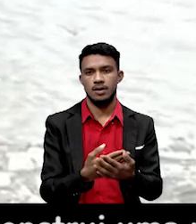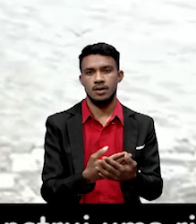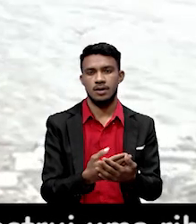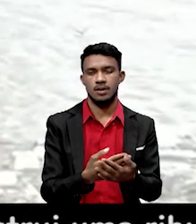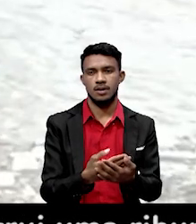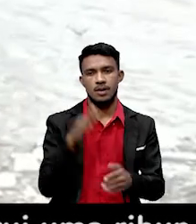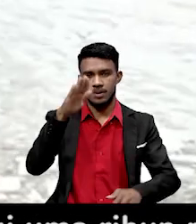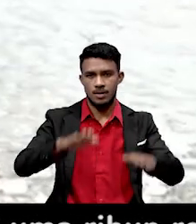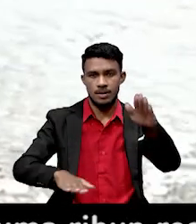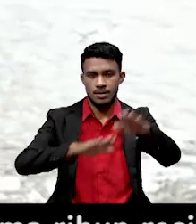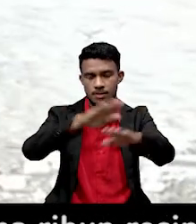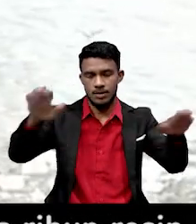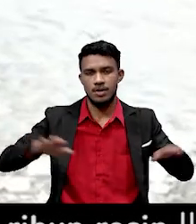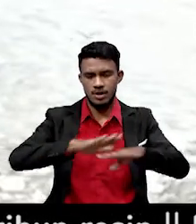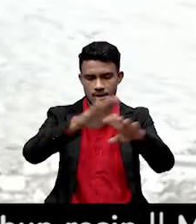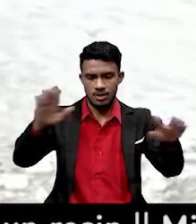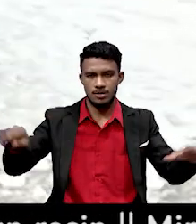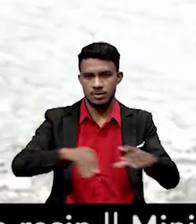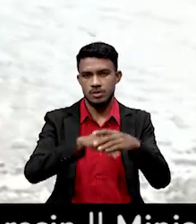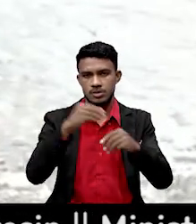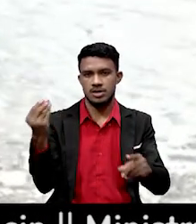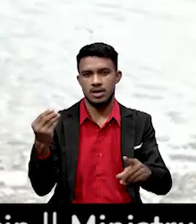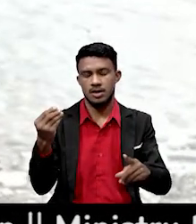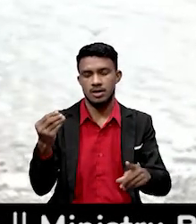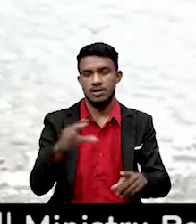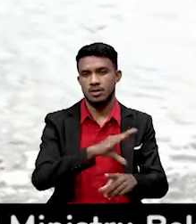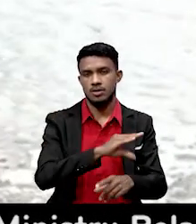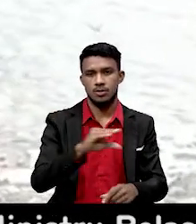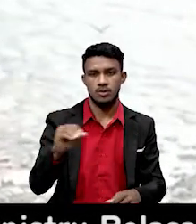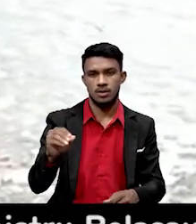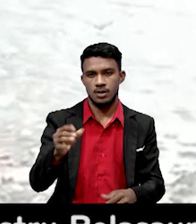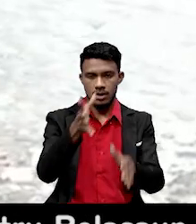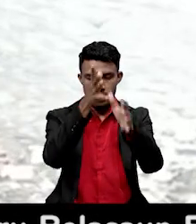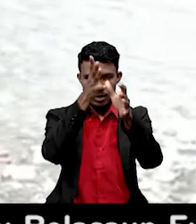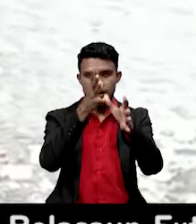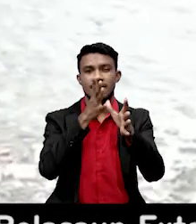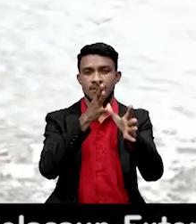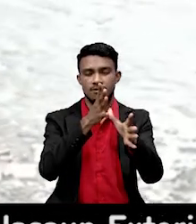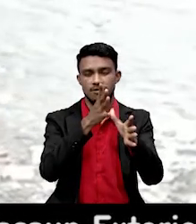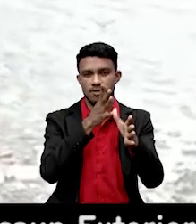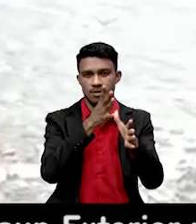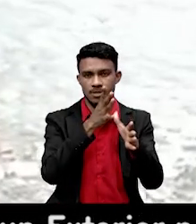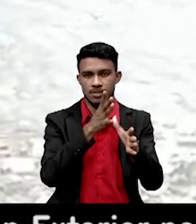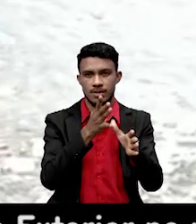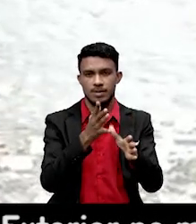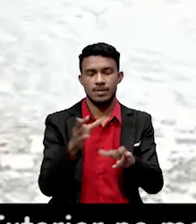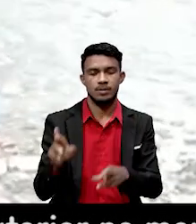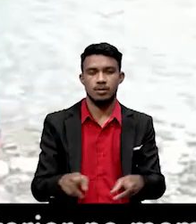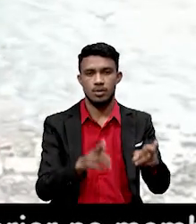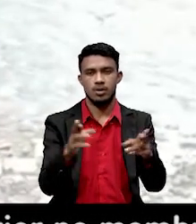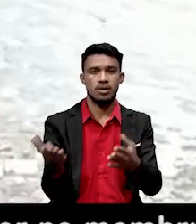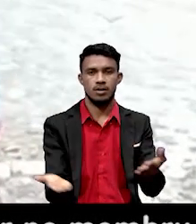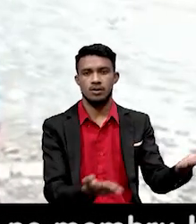nanisai salva nian, sai fila fali baliu, i ninia avo Paulina de Almeida mota konsege